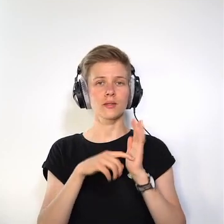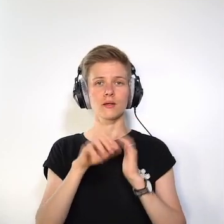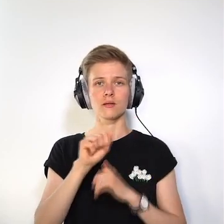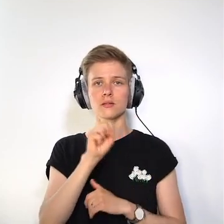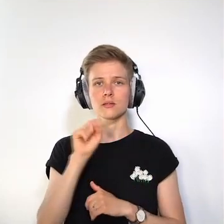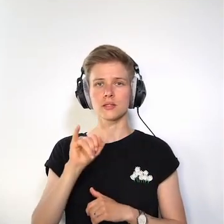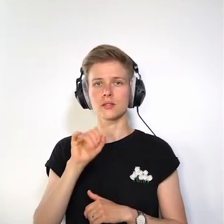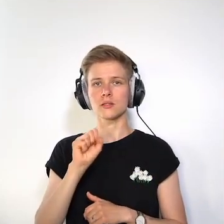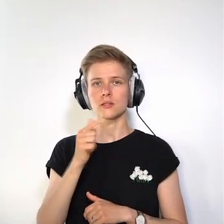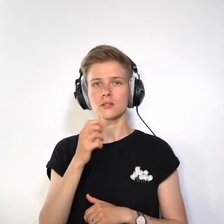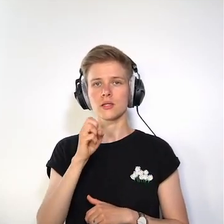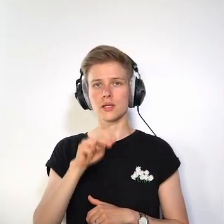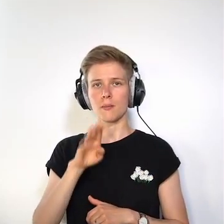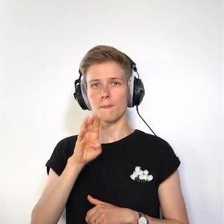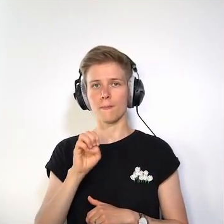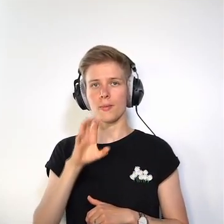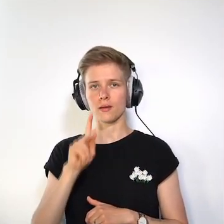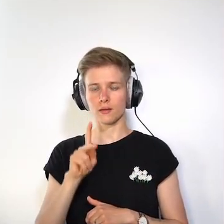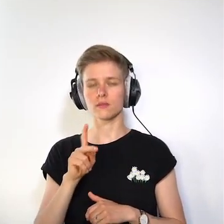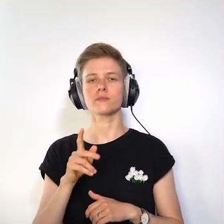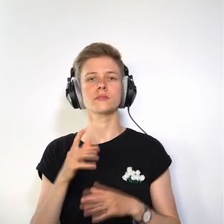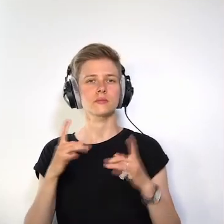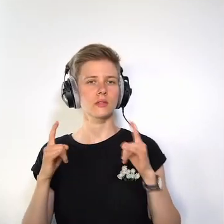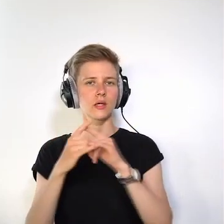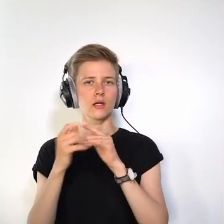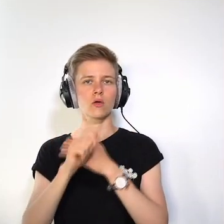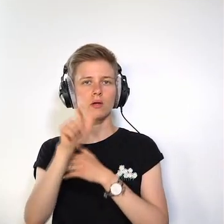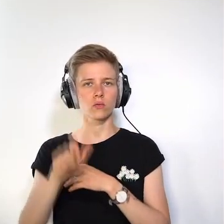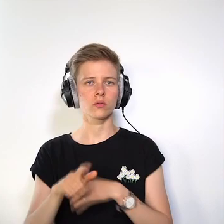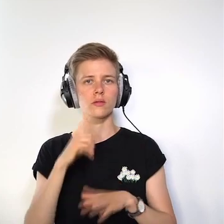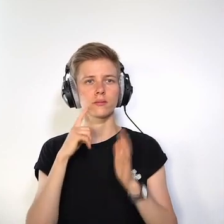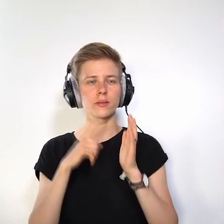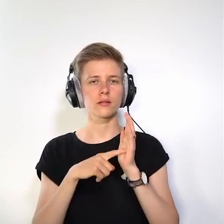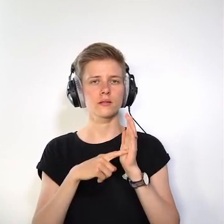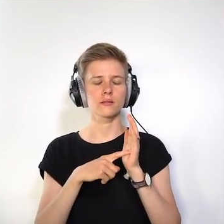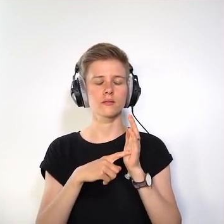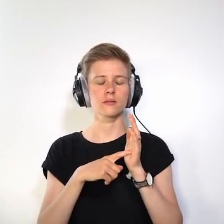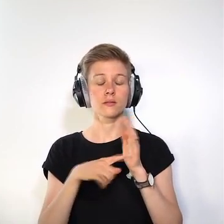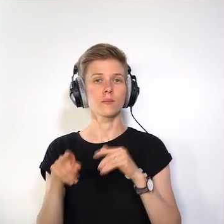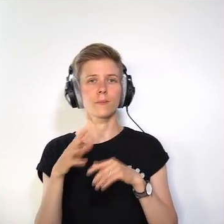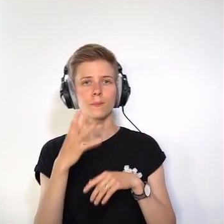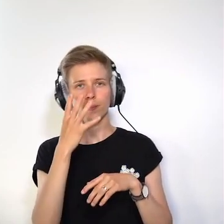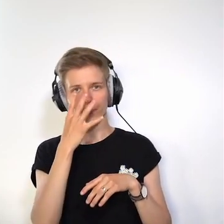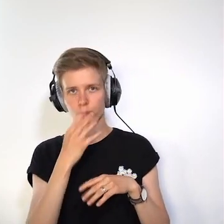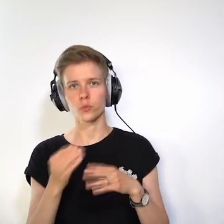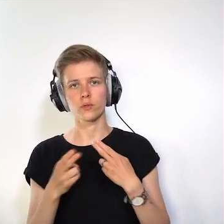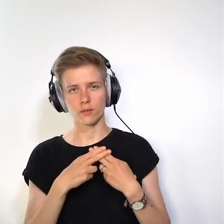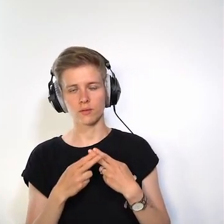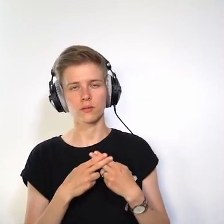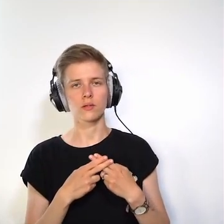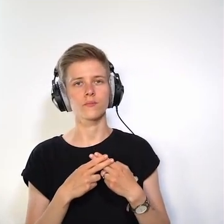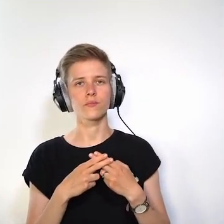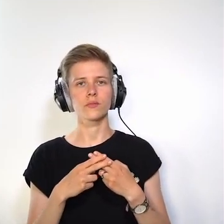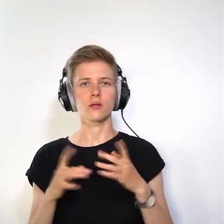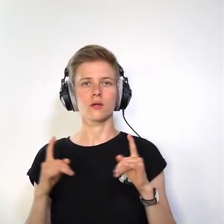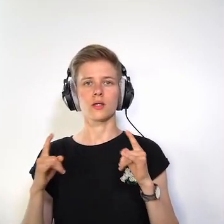on kirkon edustajana oli muun muassa siinä, kun psykiatrina ja kirkon edustajana tässä